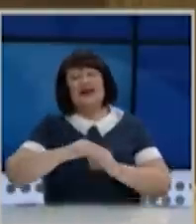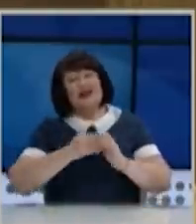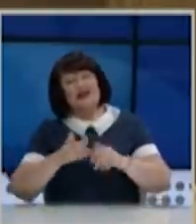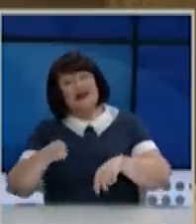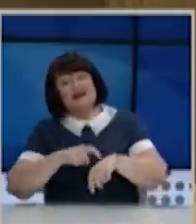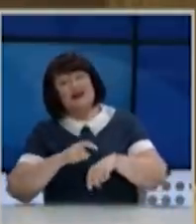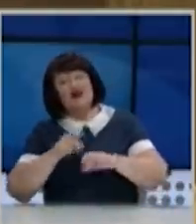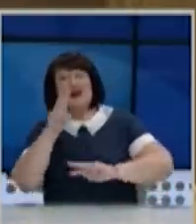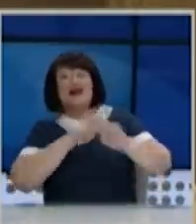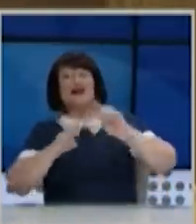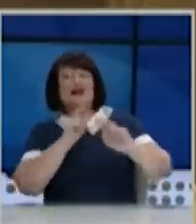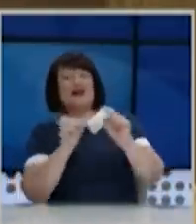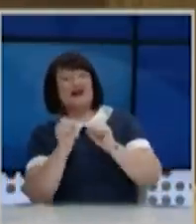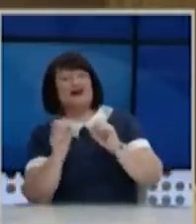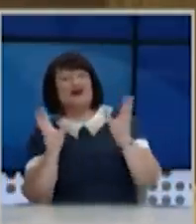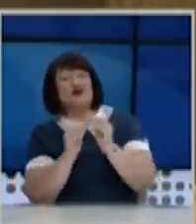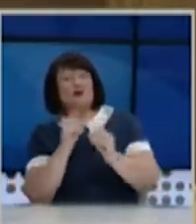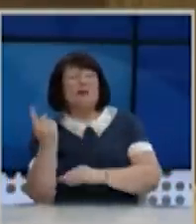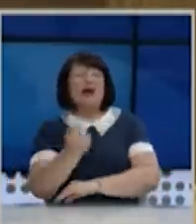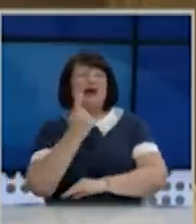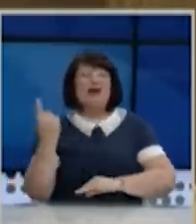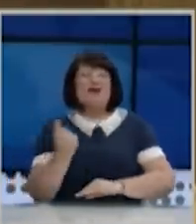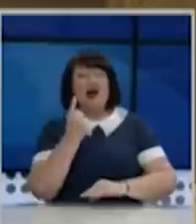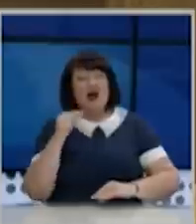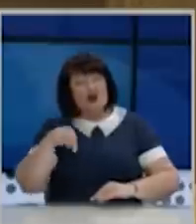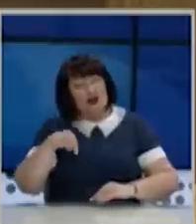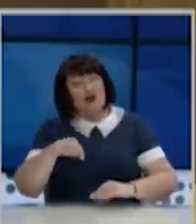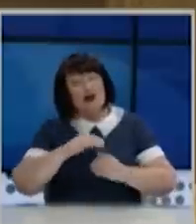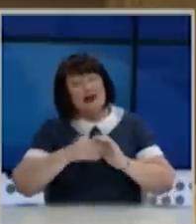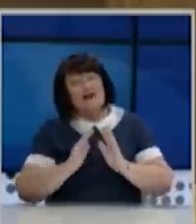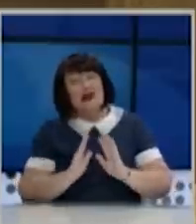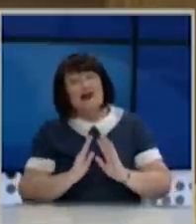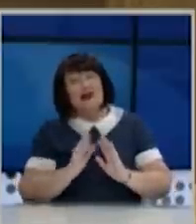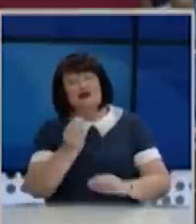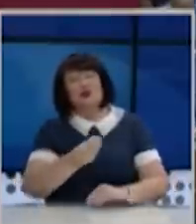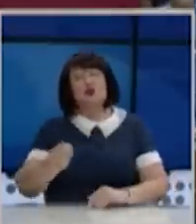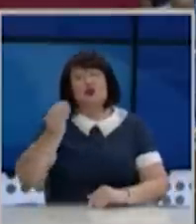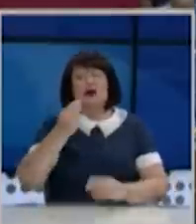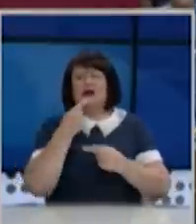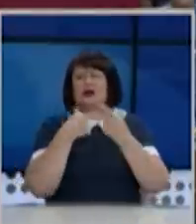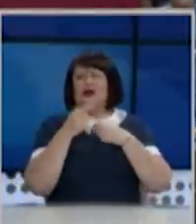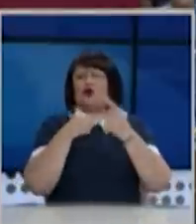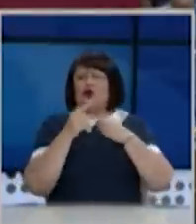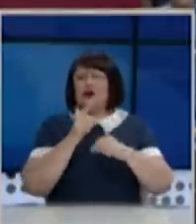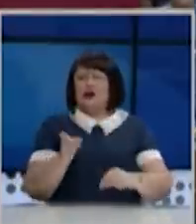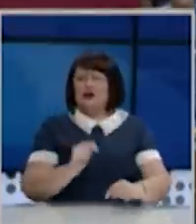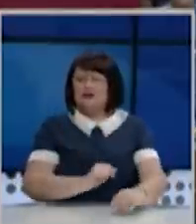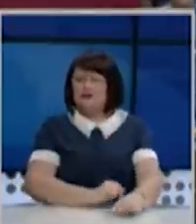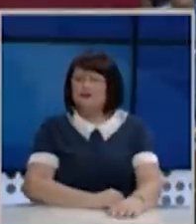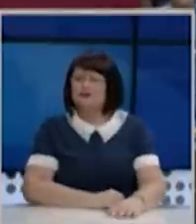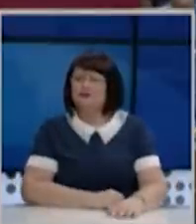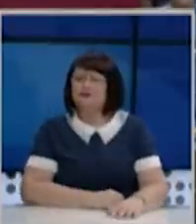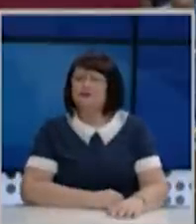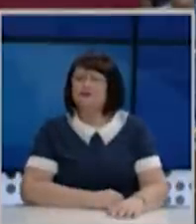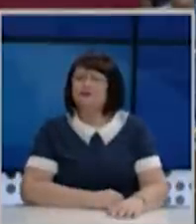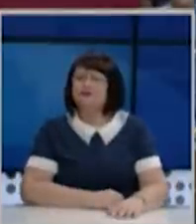την κλιματική κρίση που έχει εξωγωθεί στο έπακρο, θα λέγαμε εμείς, για να δικαιολογήσει πολλά πράγματα. Εδώ